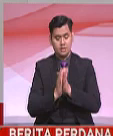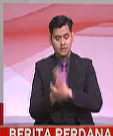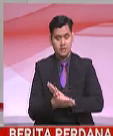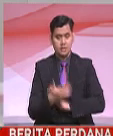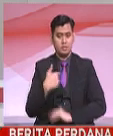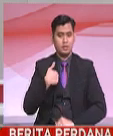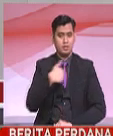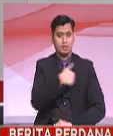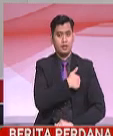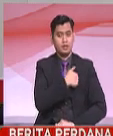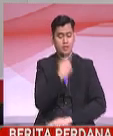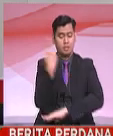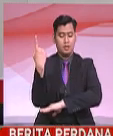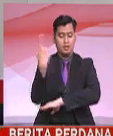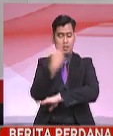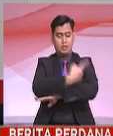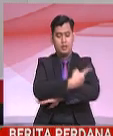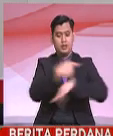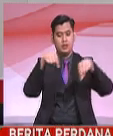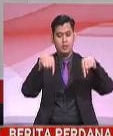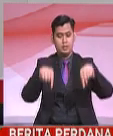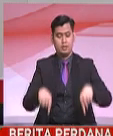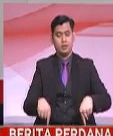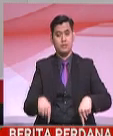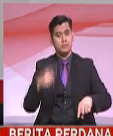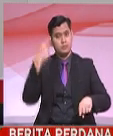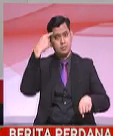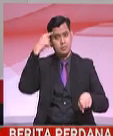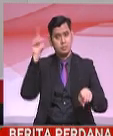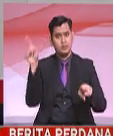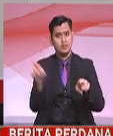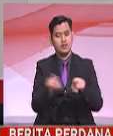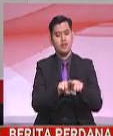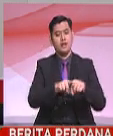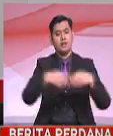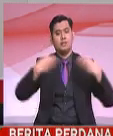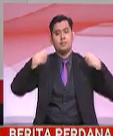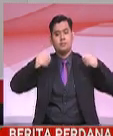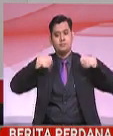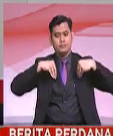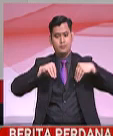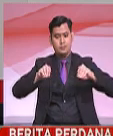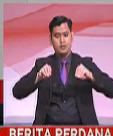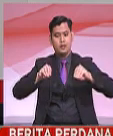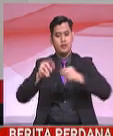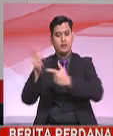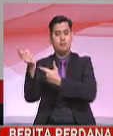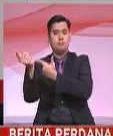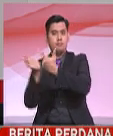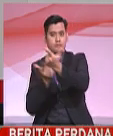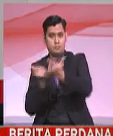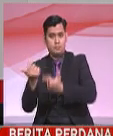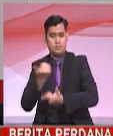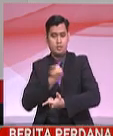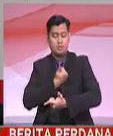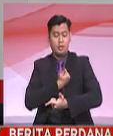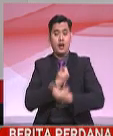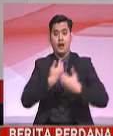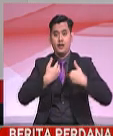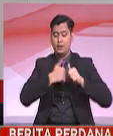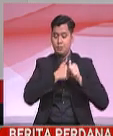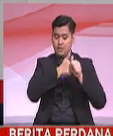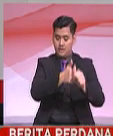kita hari ini bersetuju untuk membenarkan kedai Dobi Layan Diri dengan syarat. Bersyarat dia,